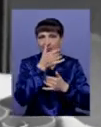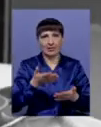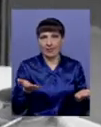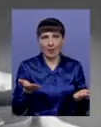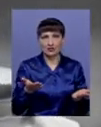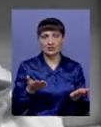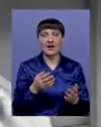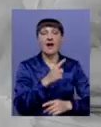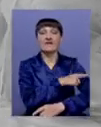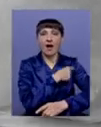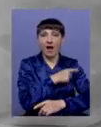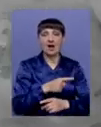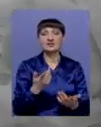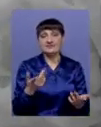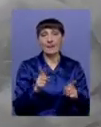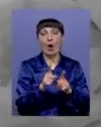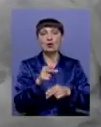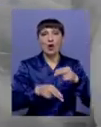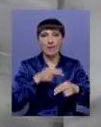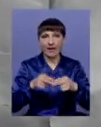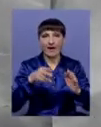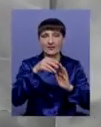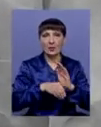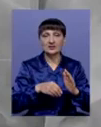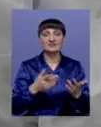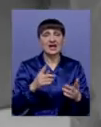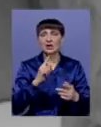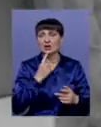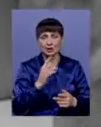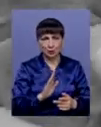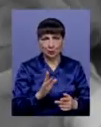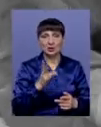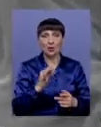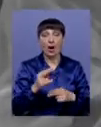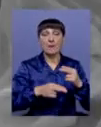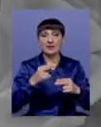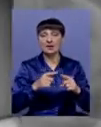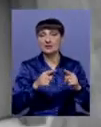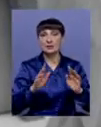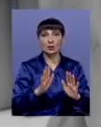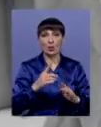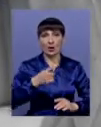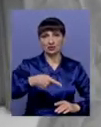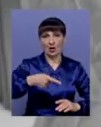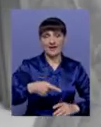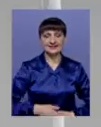специалисты. Медработники относят подобные операции к разряду не самых сложных. К слову, операция длилась около